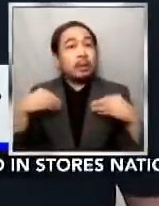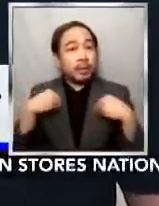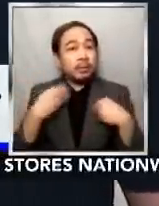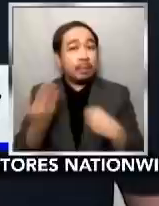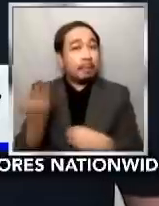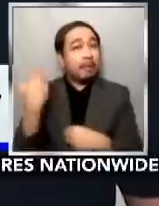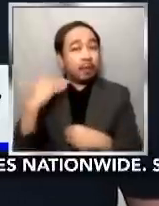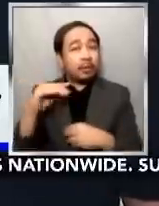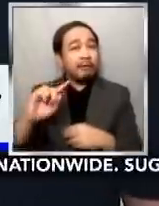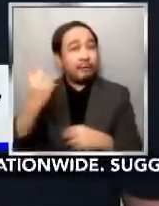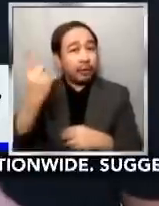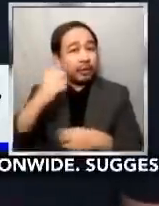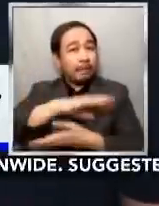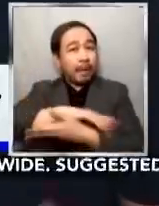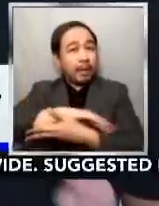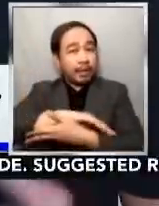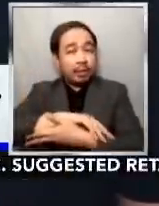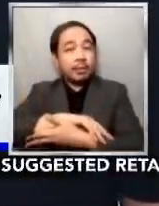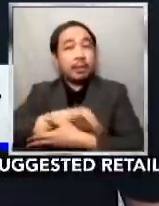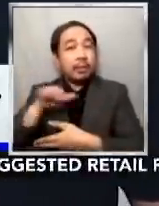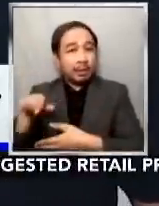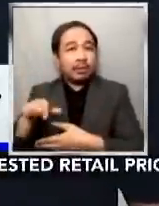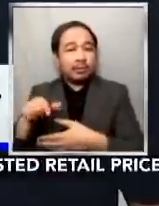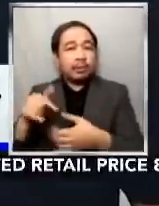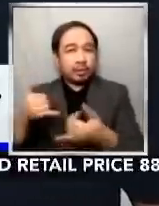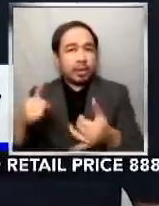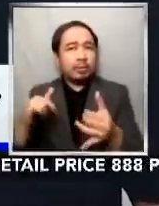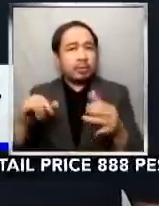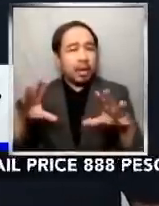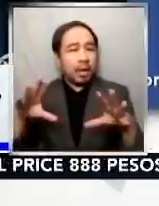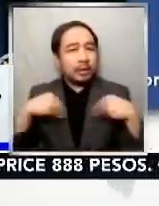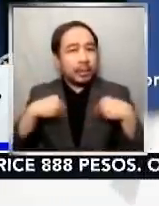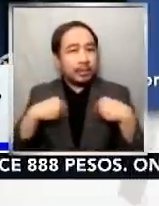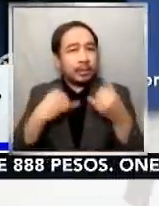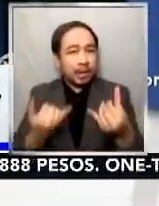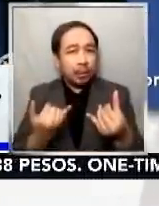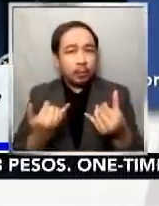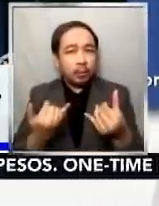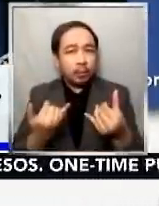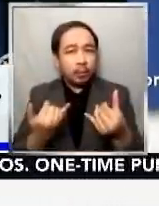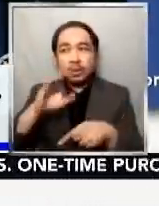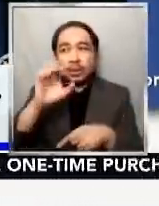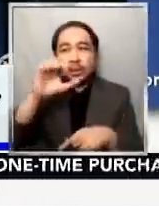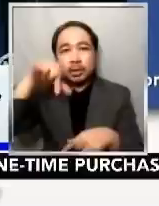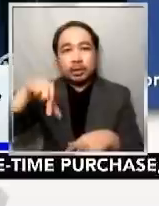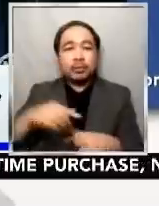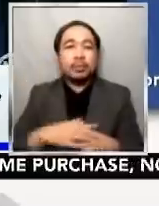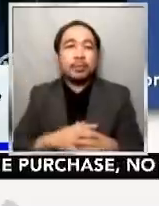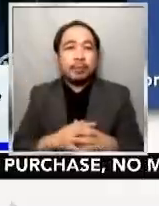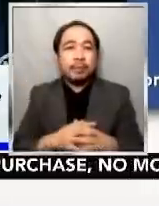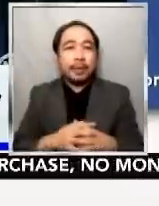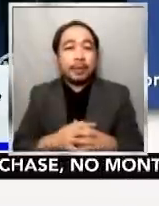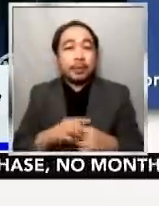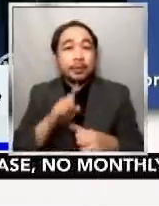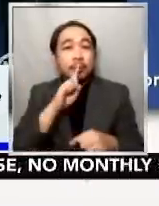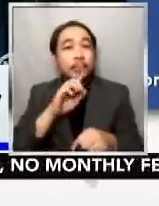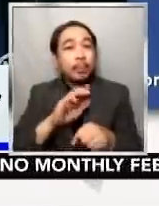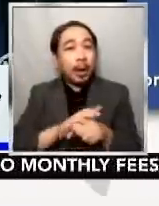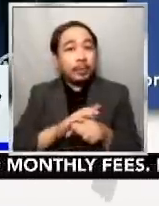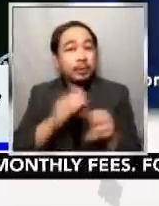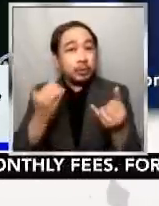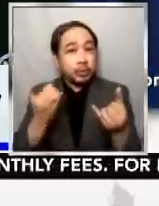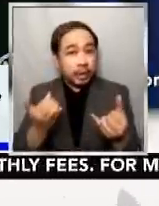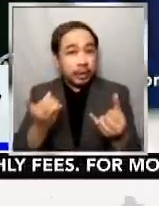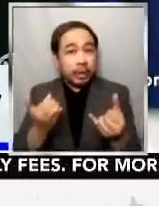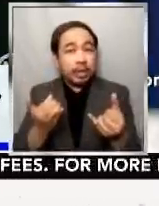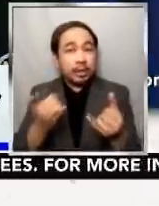bayanihan 1 ang siya rin makakatanggap ng ayuda ngayong ECQ. What we can assure tomorrow is today, mailipat na sa mga